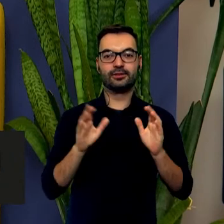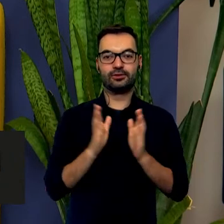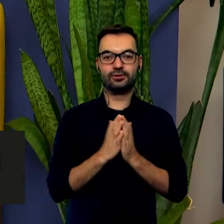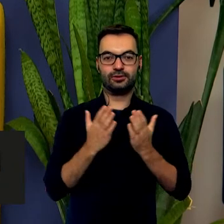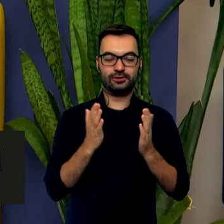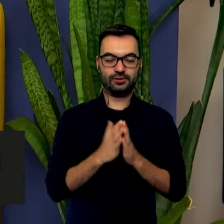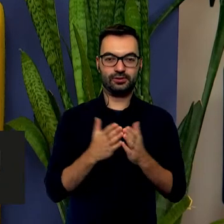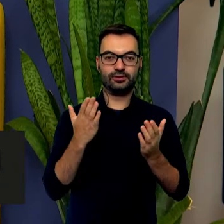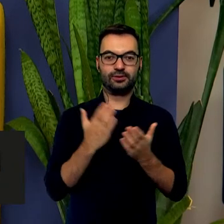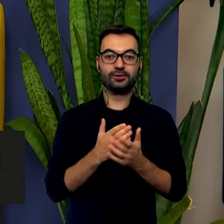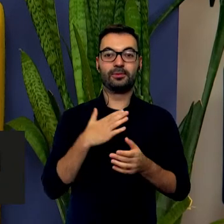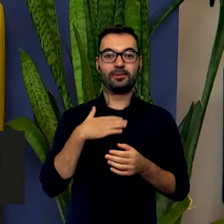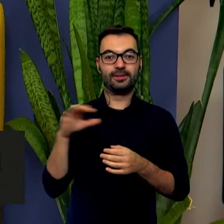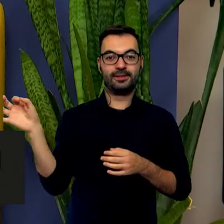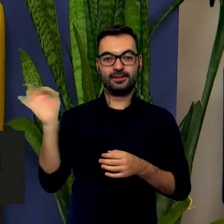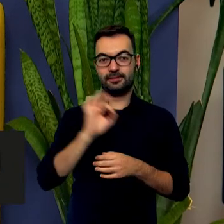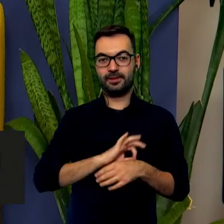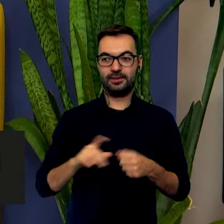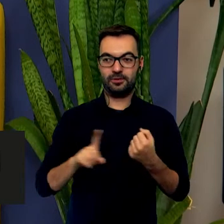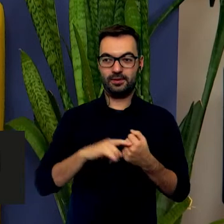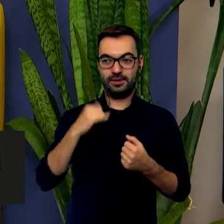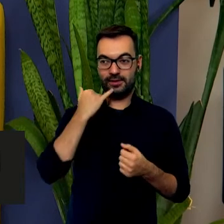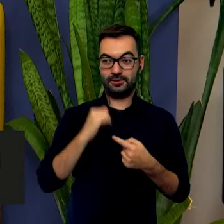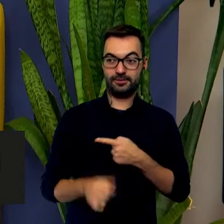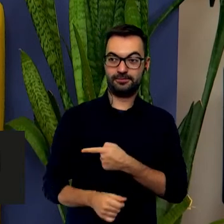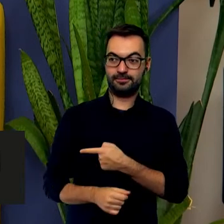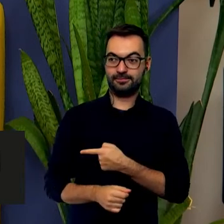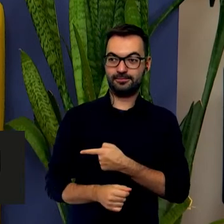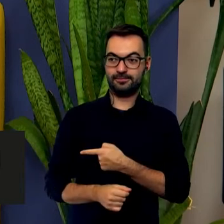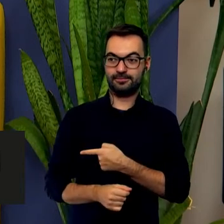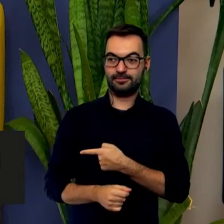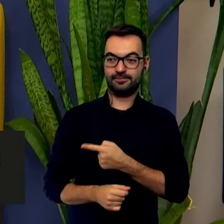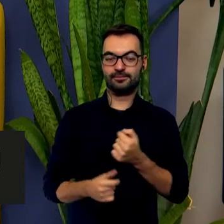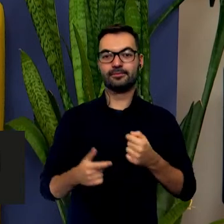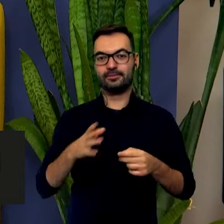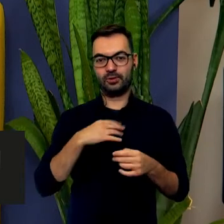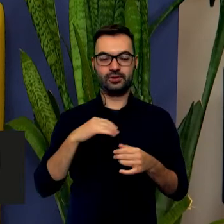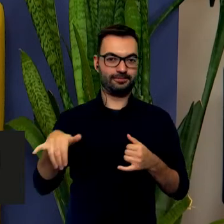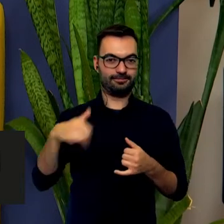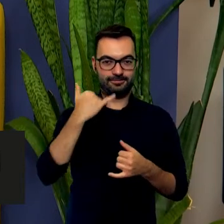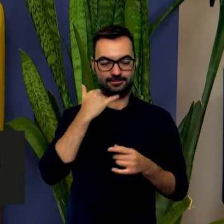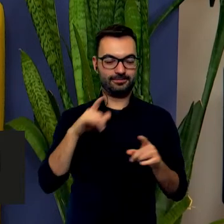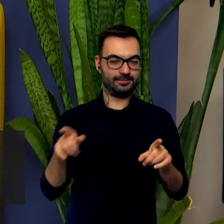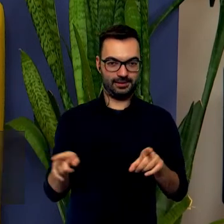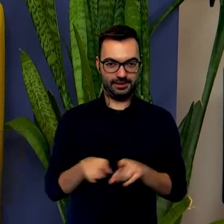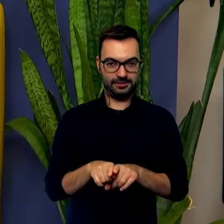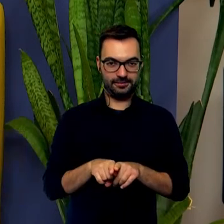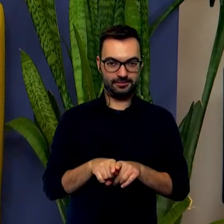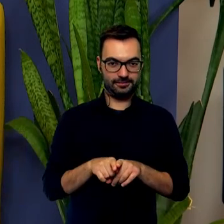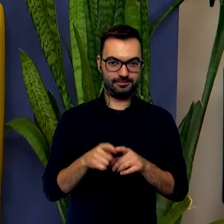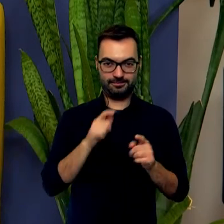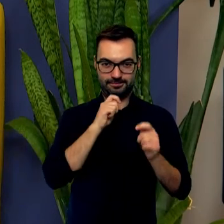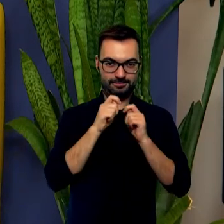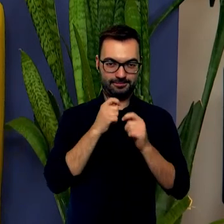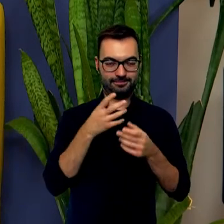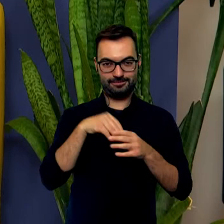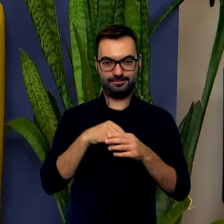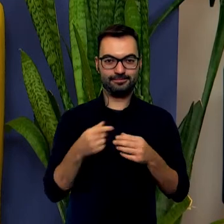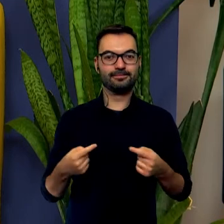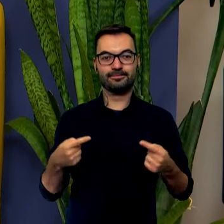Od początku został uruchomiony specjalny numer telefonu, więc taką tradycyjną metodą również można się z nami połączyć i do tej